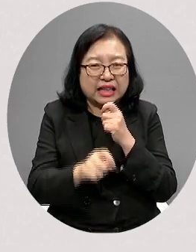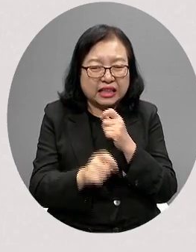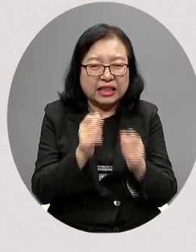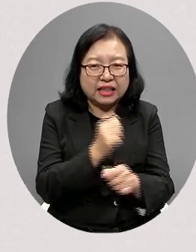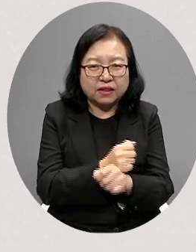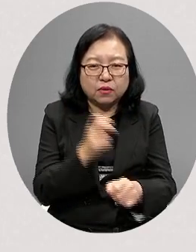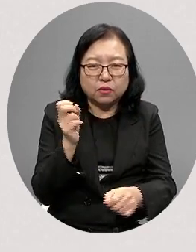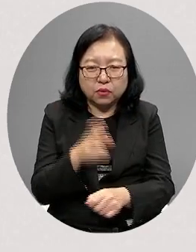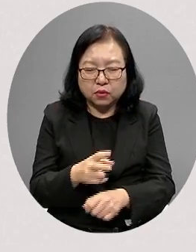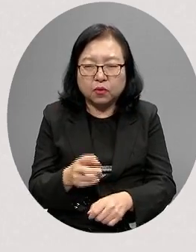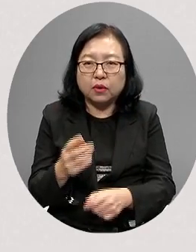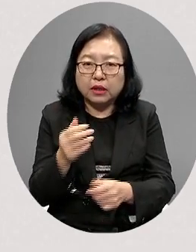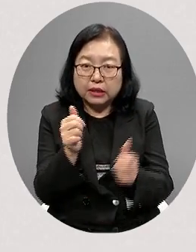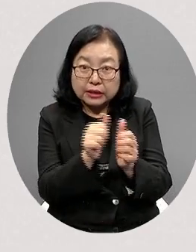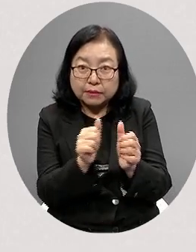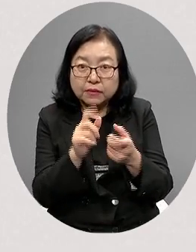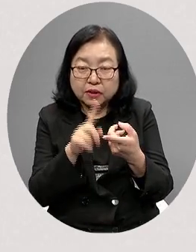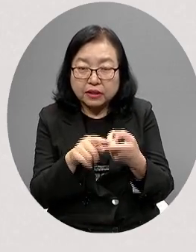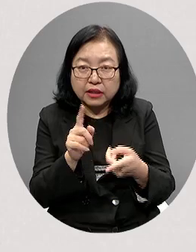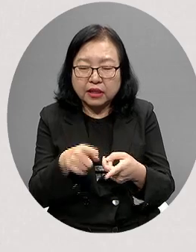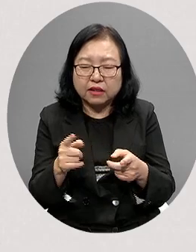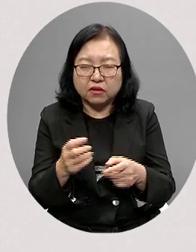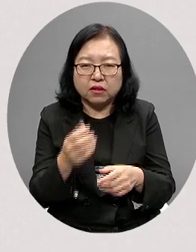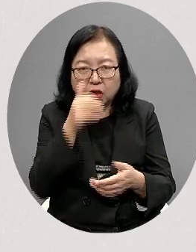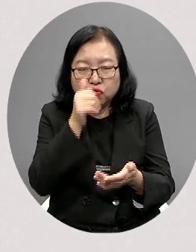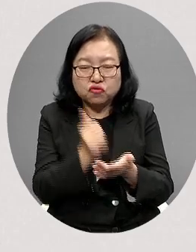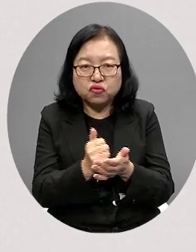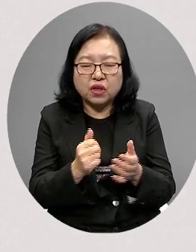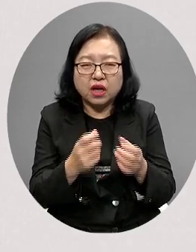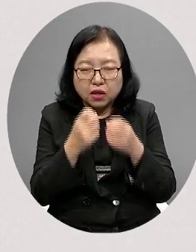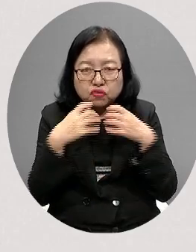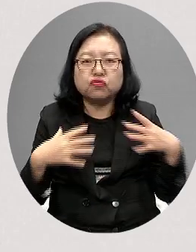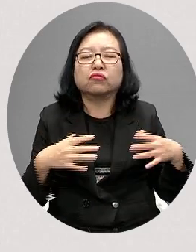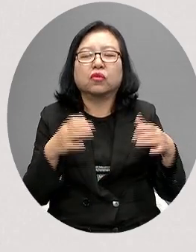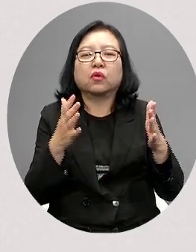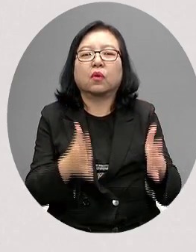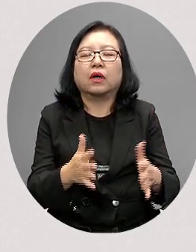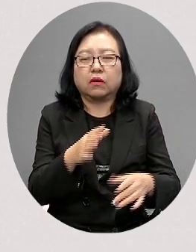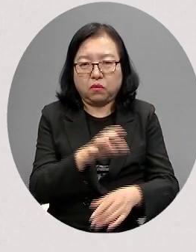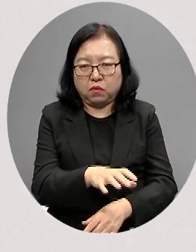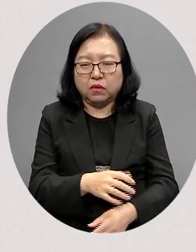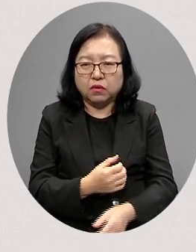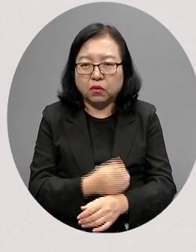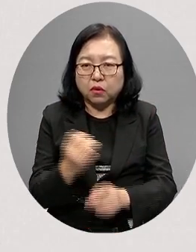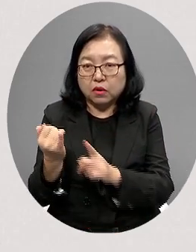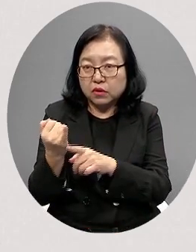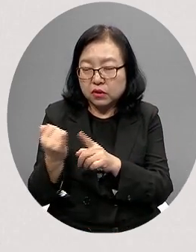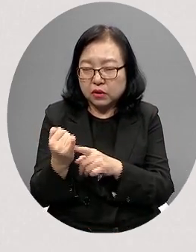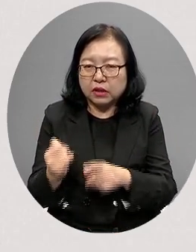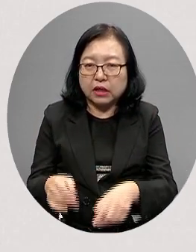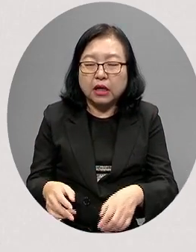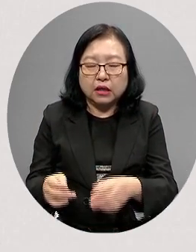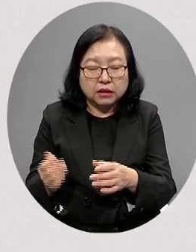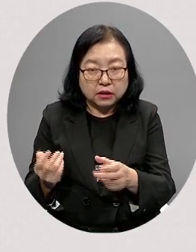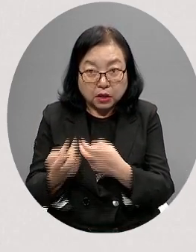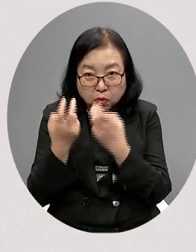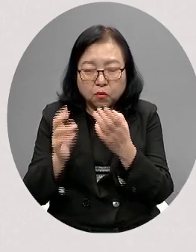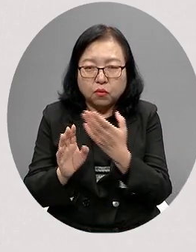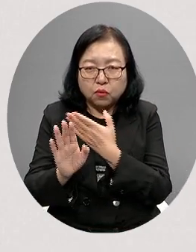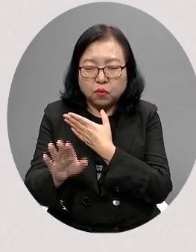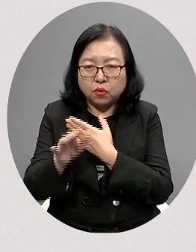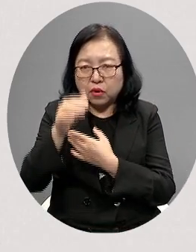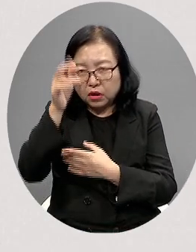고려했다고 남성에 대한 양영 이유를 설명했습니다 여성에 대해서는 사고직후 경찰 조사 과정에서